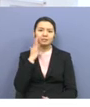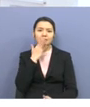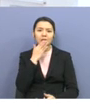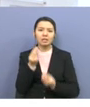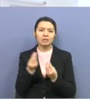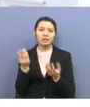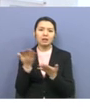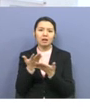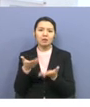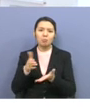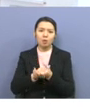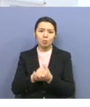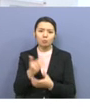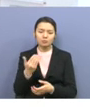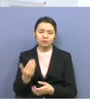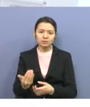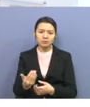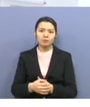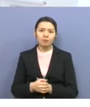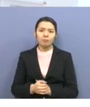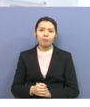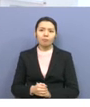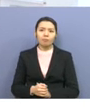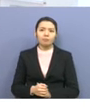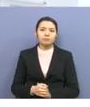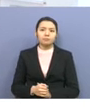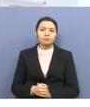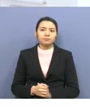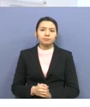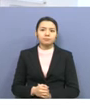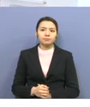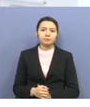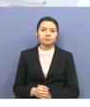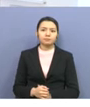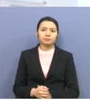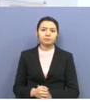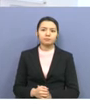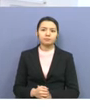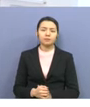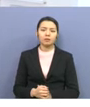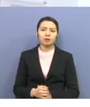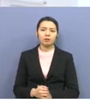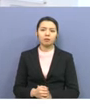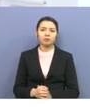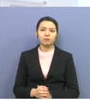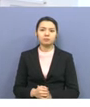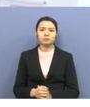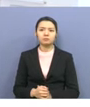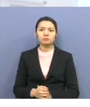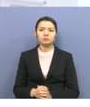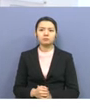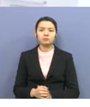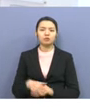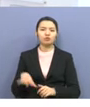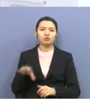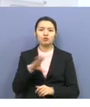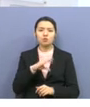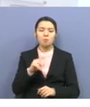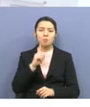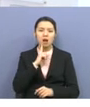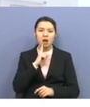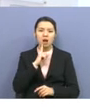таныстырып, оларды және соған ат спорты енді қолда жоқ, оған материалдық базамыз жоқ,